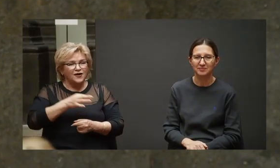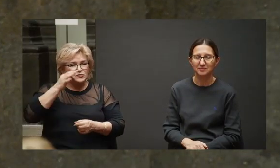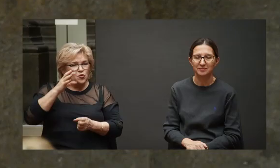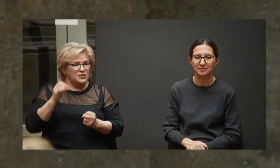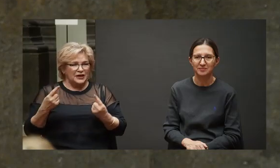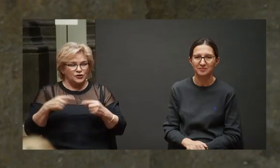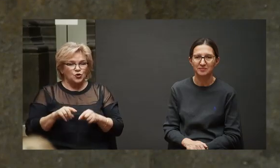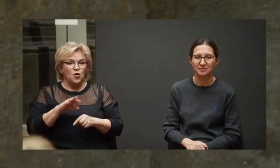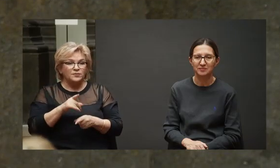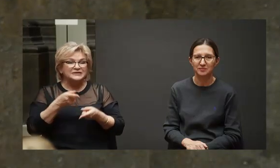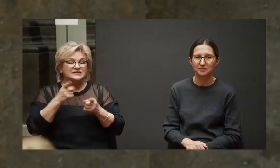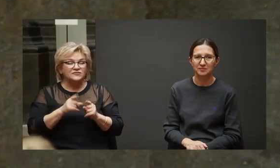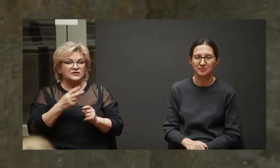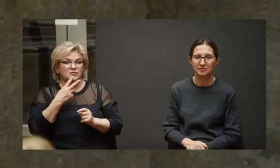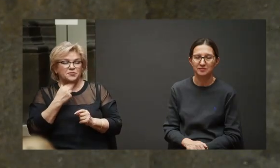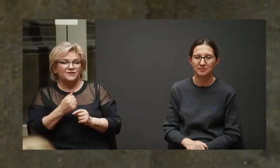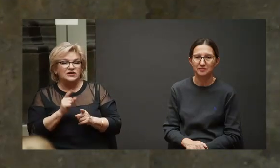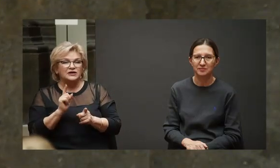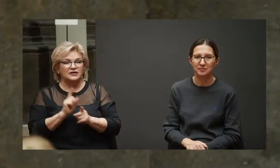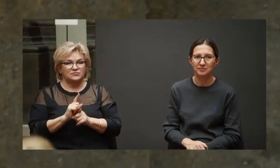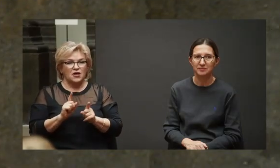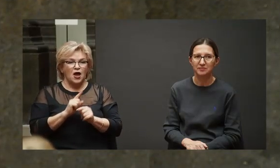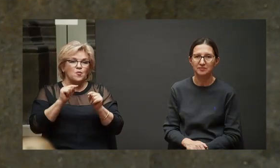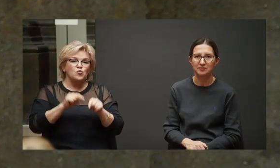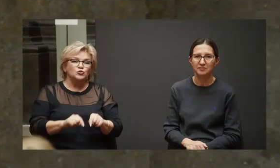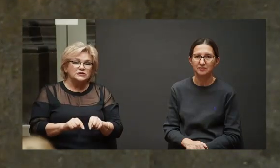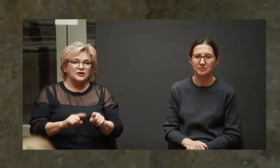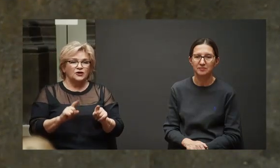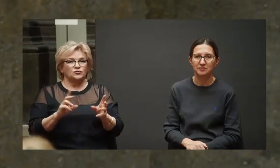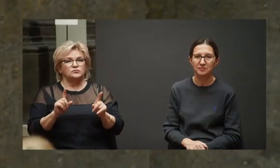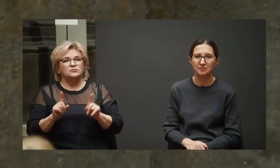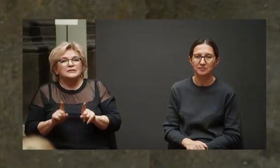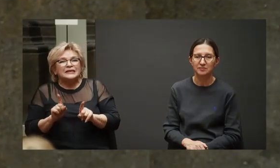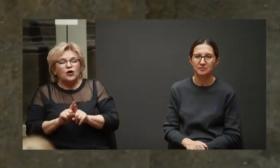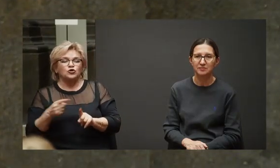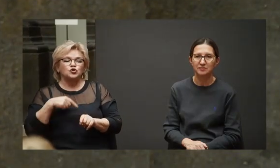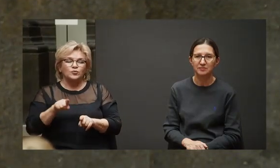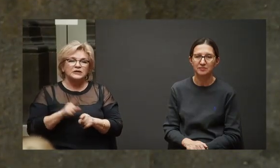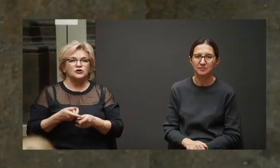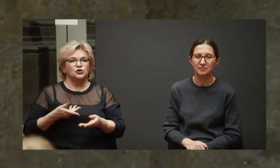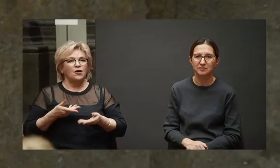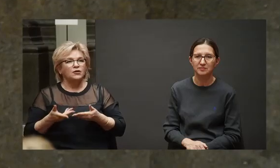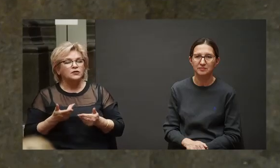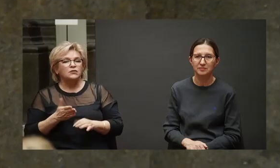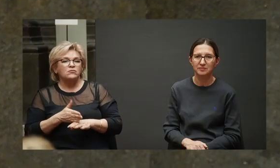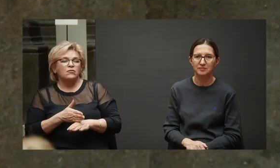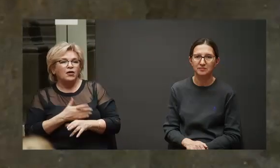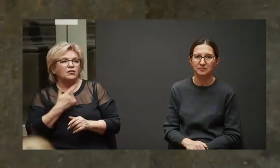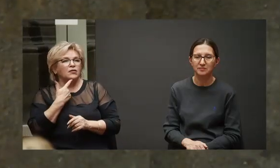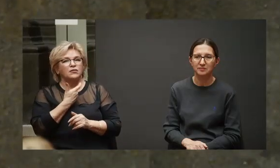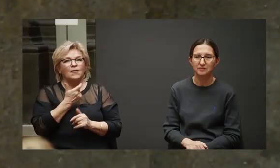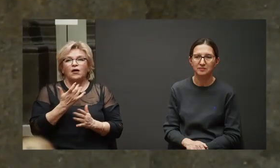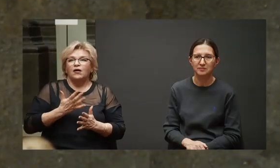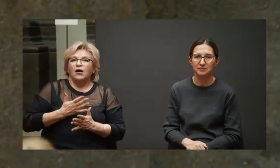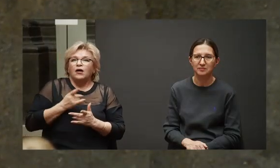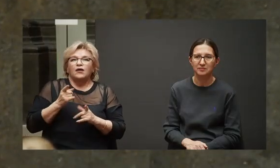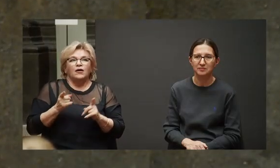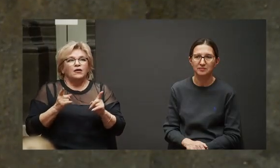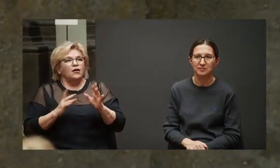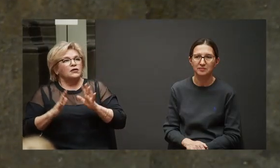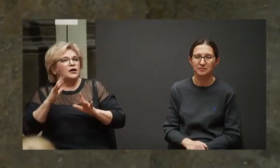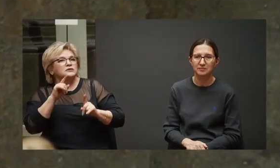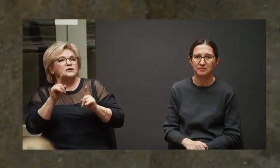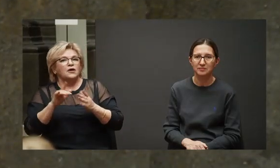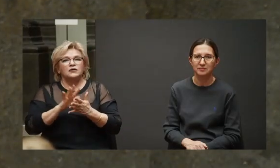другом еще. Мы действительно привыкли как бы к музею, как к чему-то, где мы вот должны ходить, медленно смотреть, восхищаться. Ага, это классика,